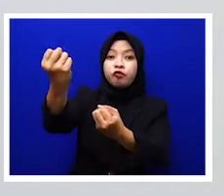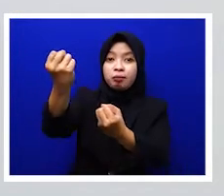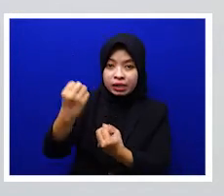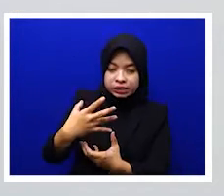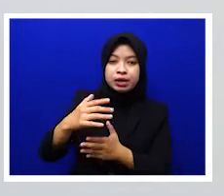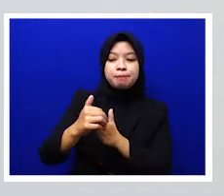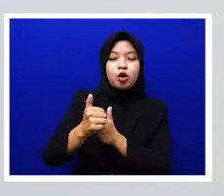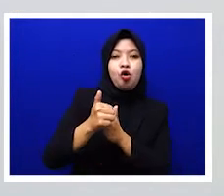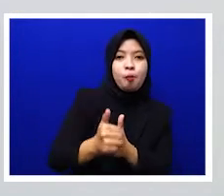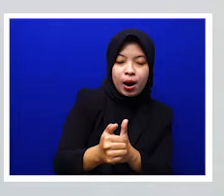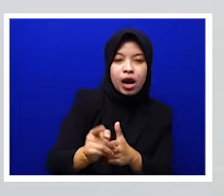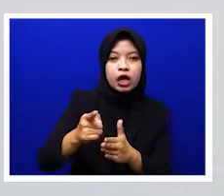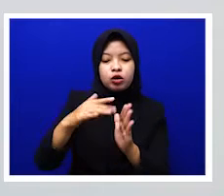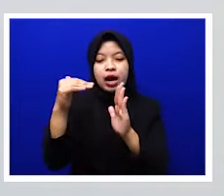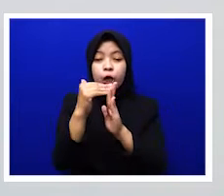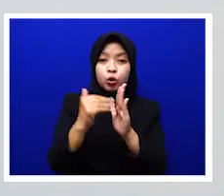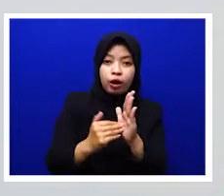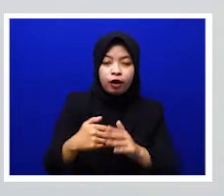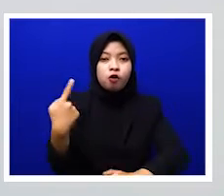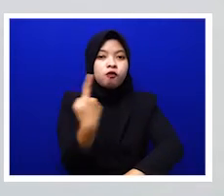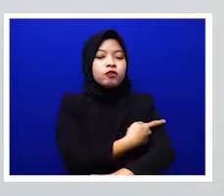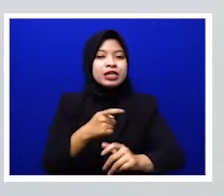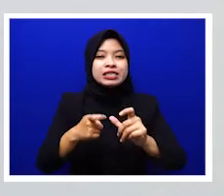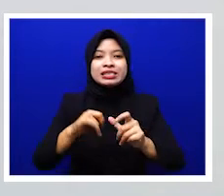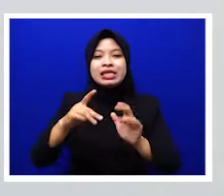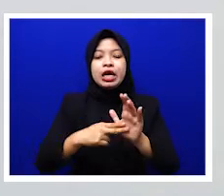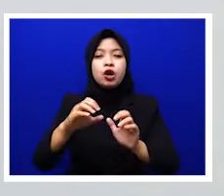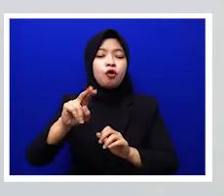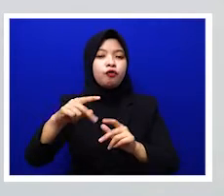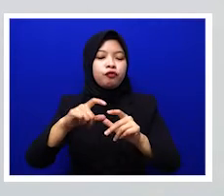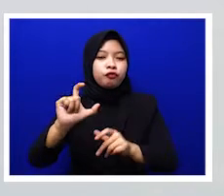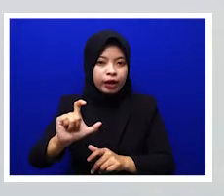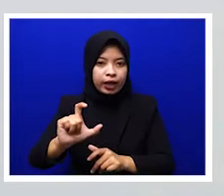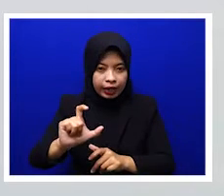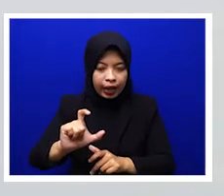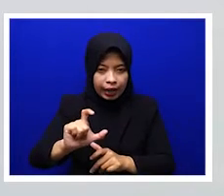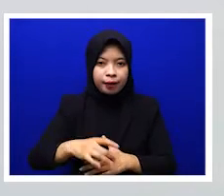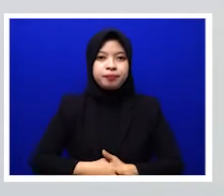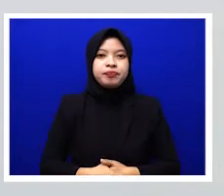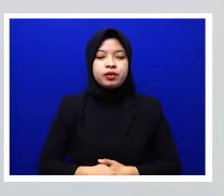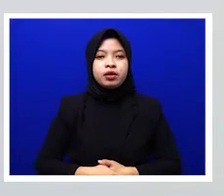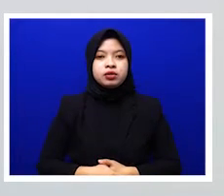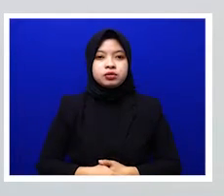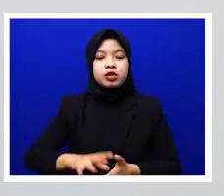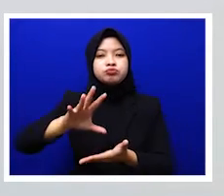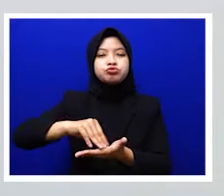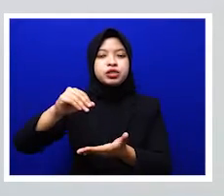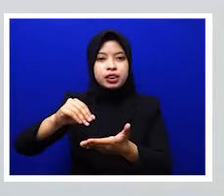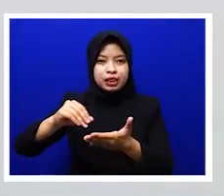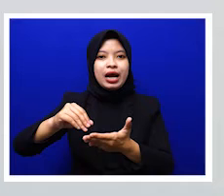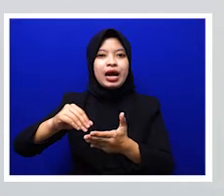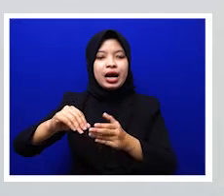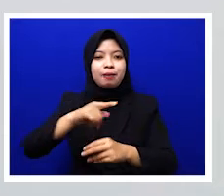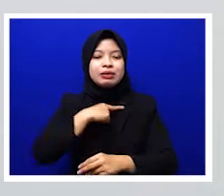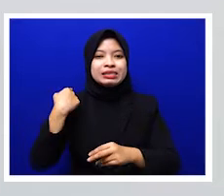adanya pedoman atau prosedur pemberian vaksin Sinovac yang diklaim dirilis oleh Beijing City Vaccine